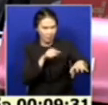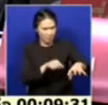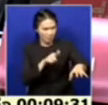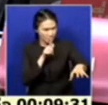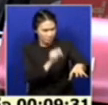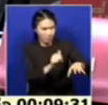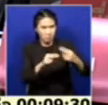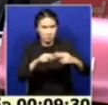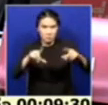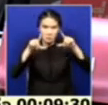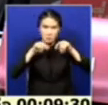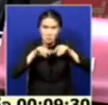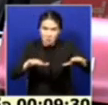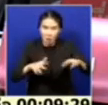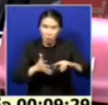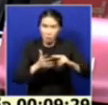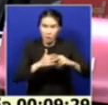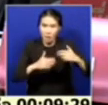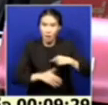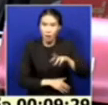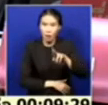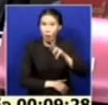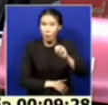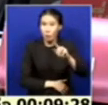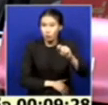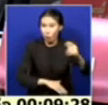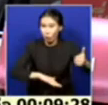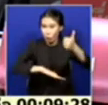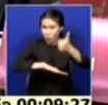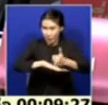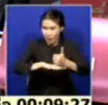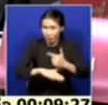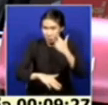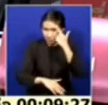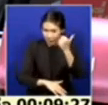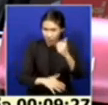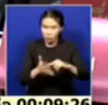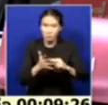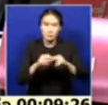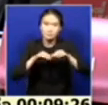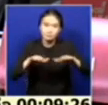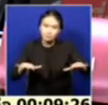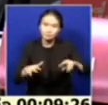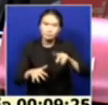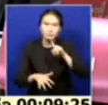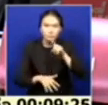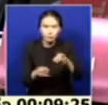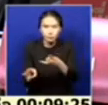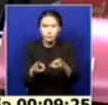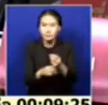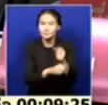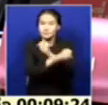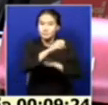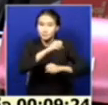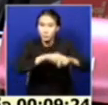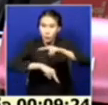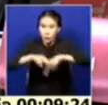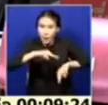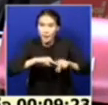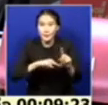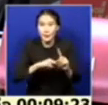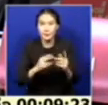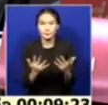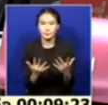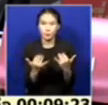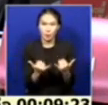ทั้งนั้นอ่ะถ้าเกิดกรณีแบบนี้เกิดขึ้นเราในฐานะที่เป็นหน่วยงานของประเทศ